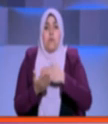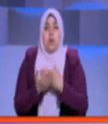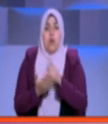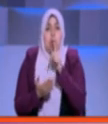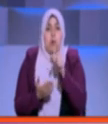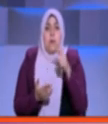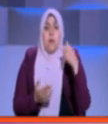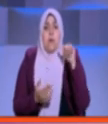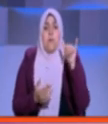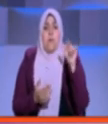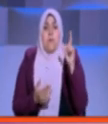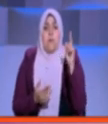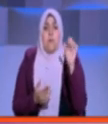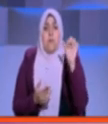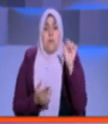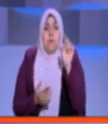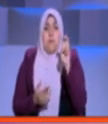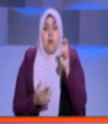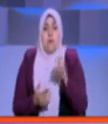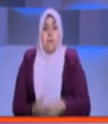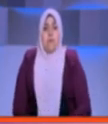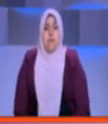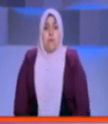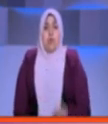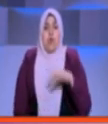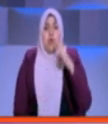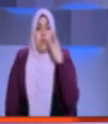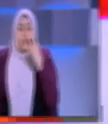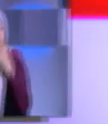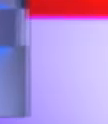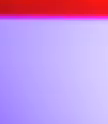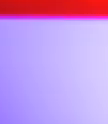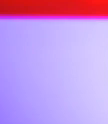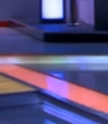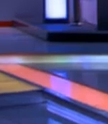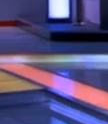ناصر التي ترجمت هذه الجولة للغة الإشارة، شكرا لها ولمشاهديها الكرام، إلى اللقاء.